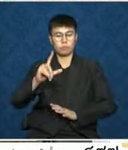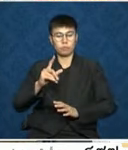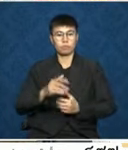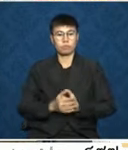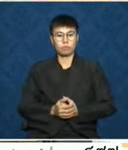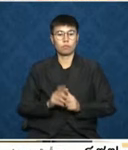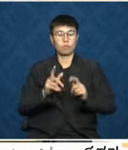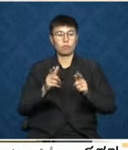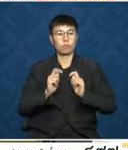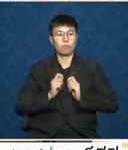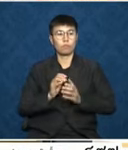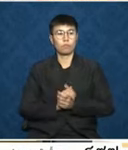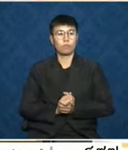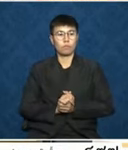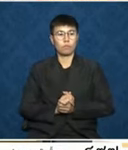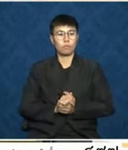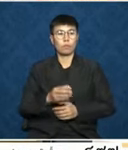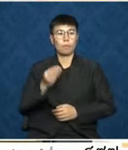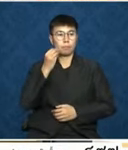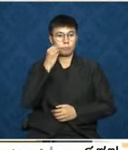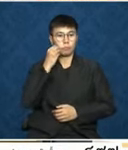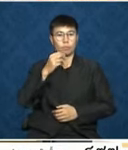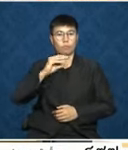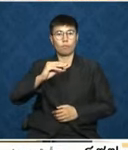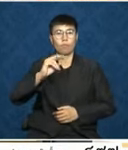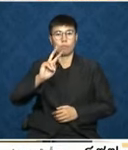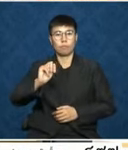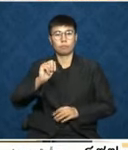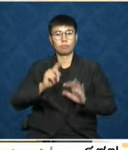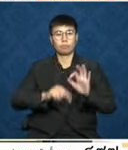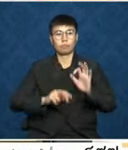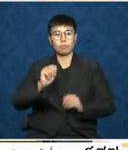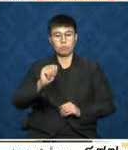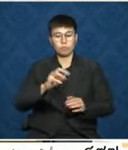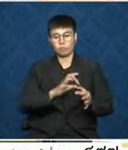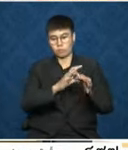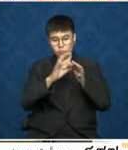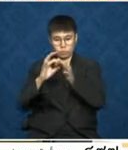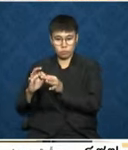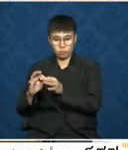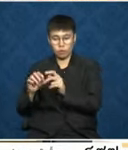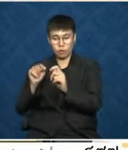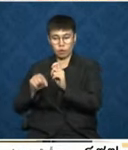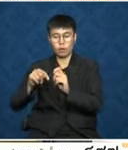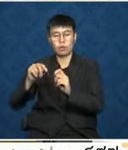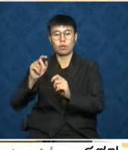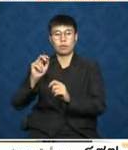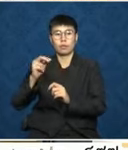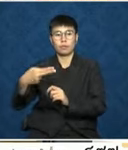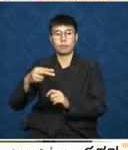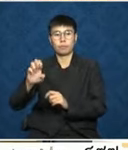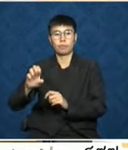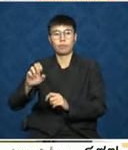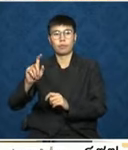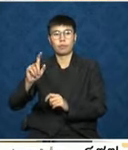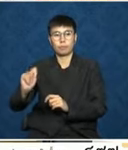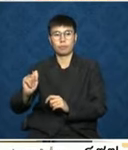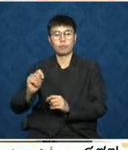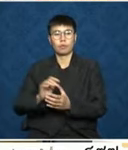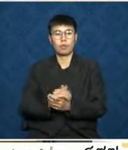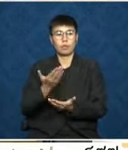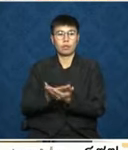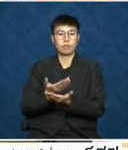ขออนุญาตครับถนนสายบ้านโนนสำราญหมู่ที่ 9อำเภอเมืองพระภาเชื่อมตำบลเอ่อตำบลหินดาษอำเภอห้วยแถลงครับข่ายงบประมาณเช่นเดียวกันครับ